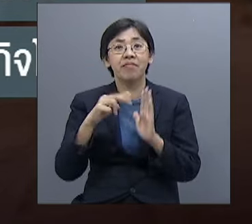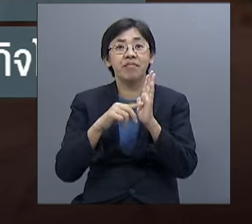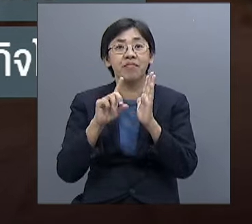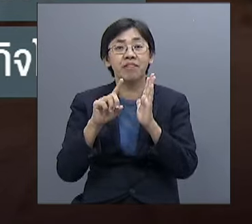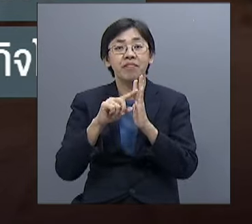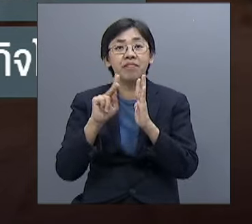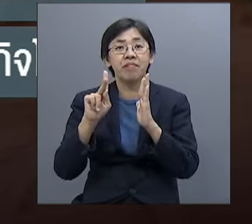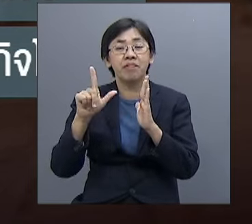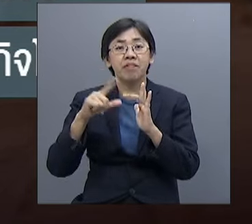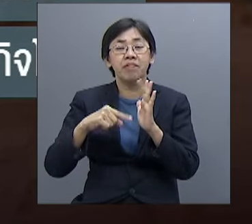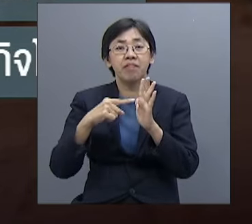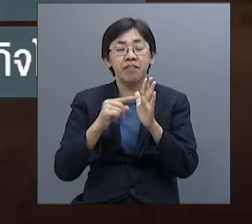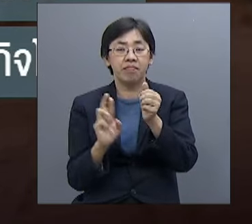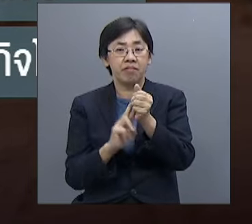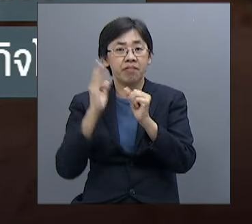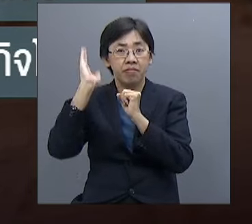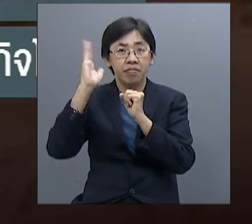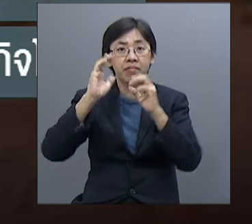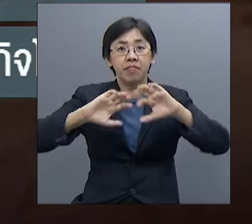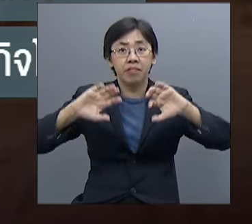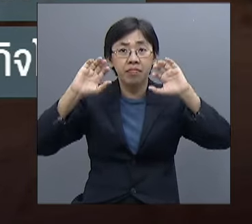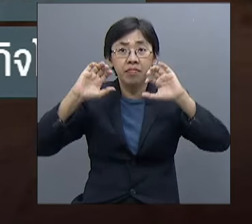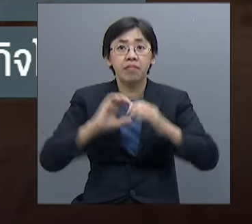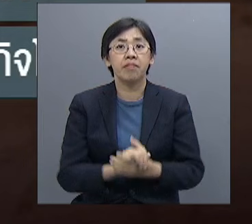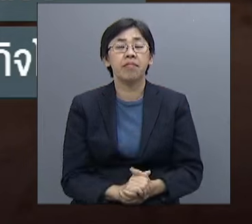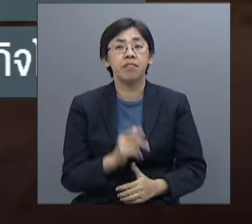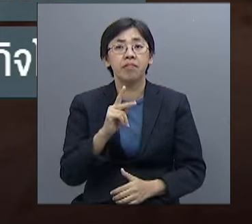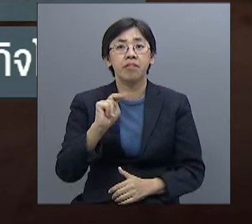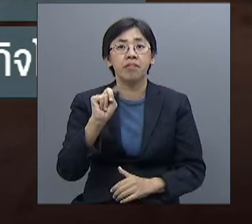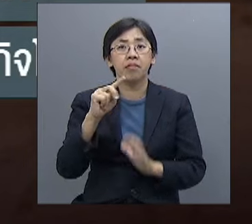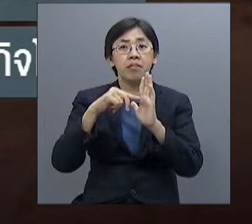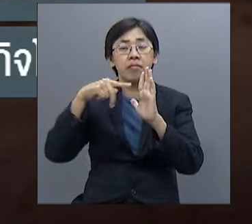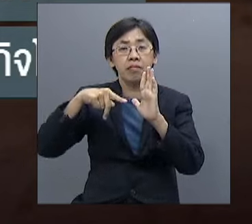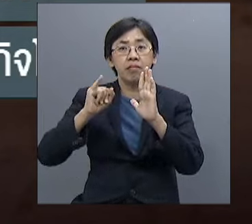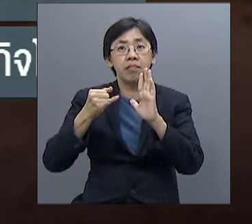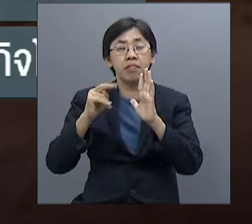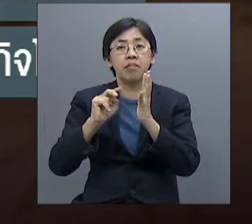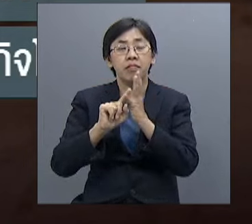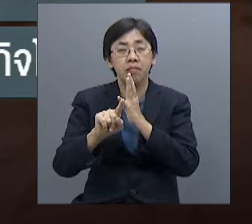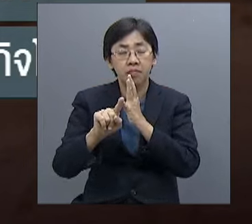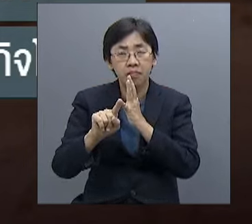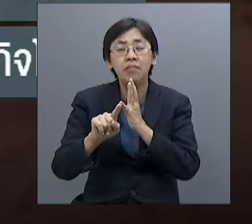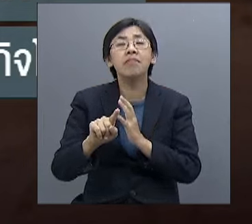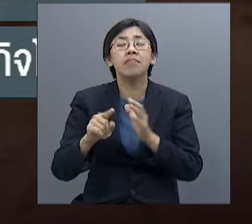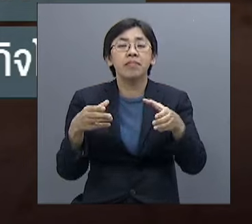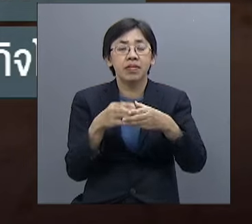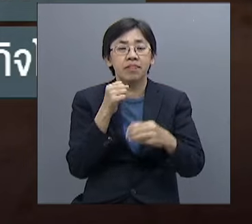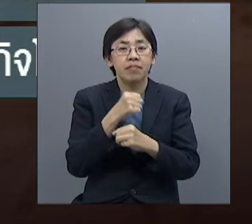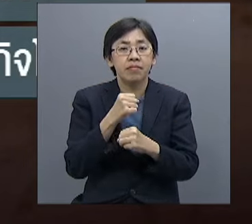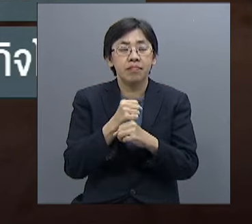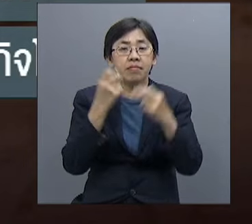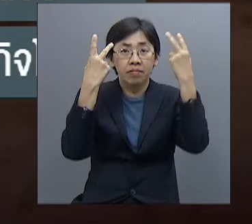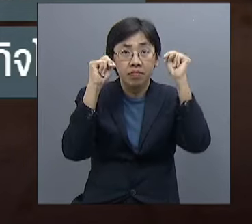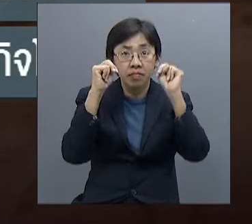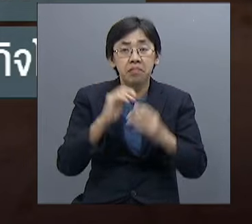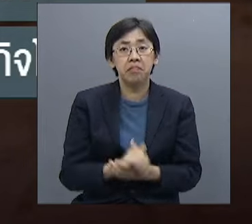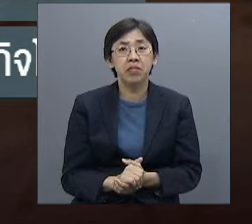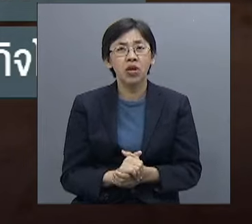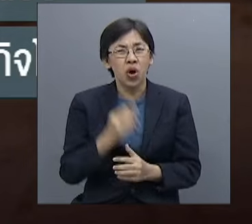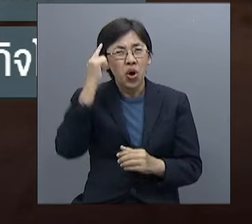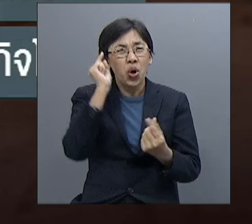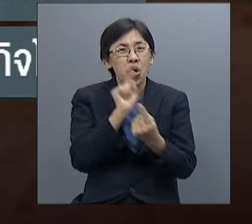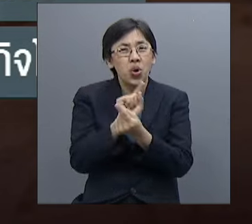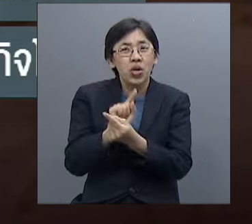วรรณคีรีรองโฆษกรัฐบาลค่ะนายคณาพจน์โจมฤทธิ์หรือเอิง ทีมงานนายกค่ะและที่เป็นที่รู้จักว่า